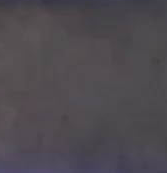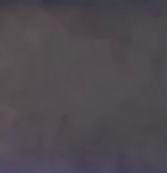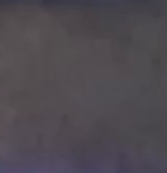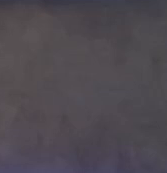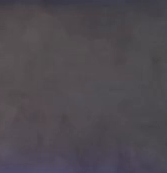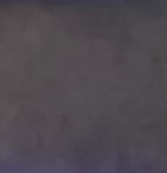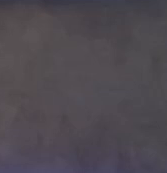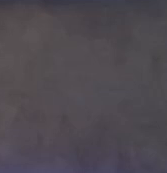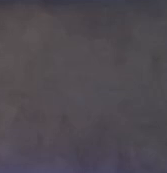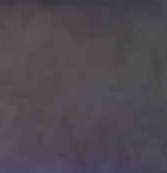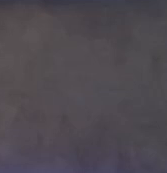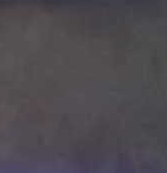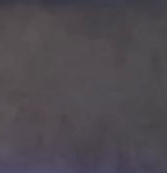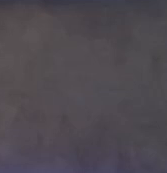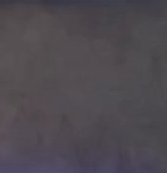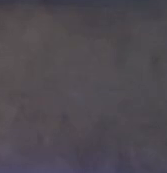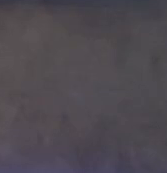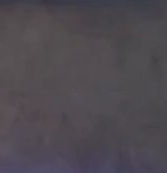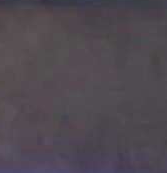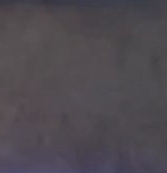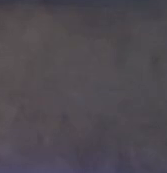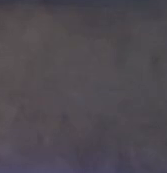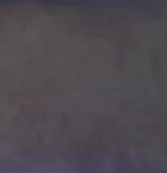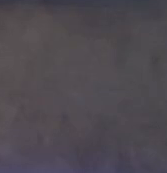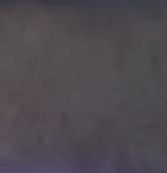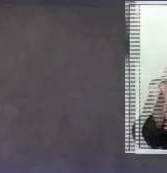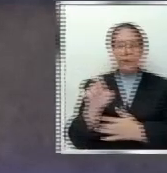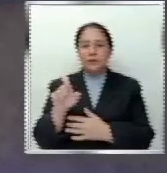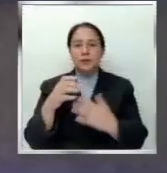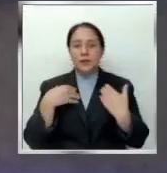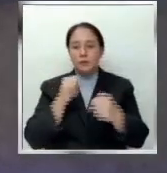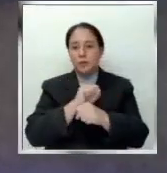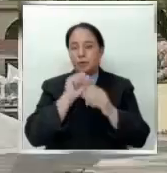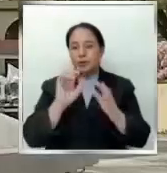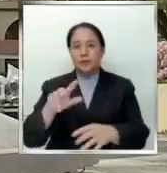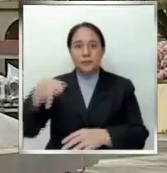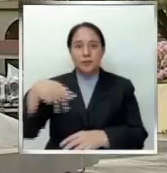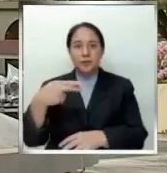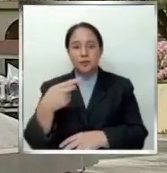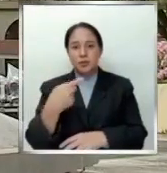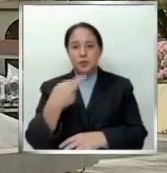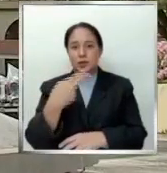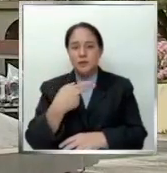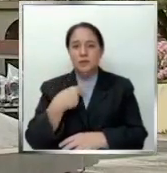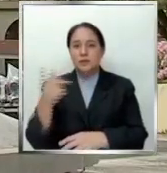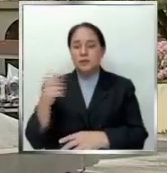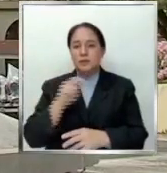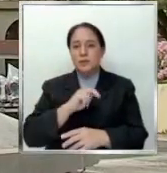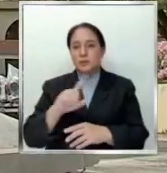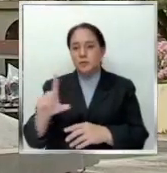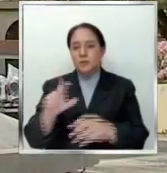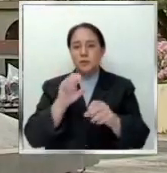Balik trabaho na mula sa quarantine ang halos 100 healthcare workers ng Philippine General Hospital. Ayon National Task Force Against